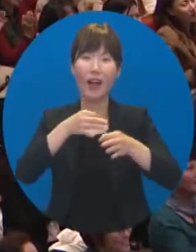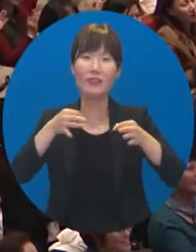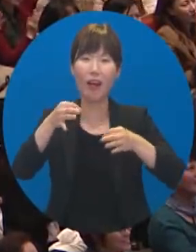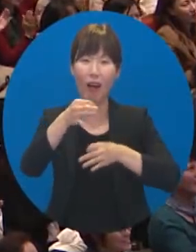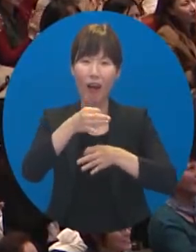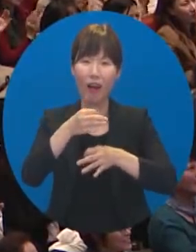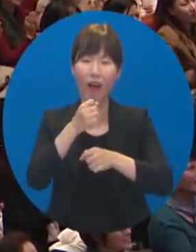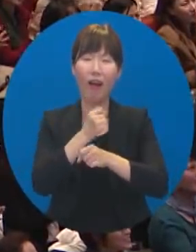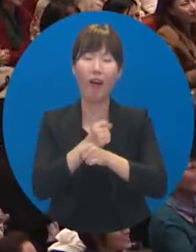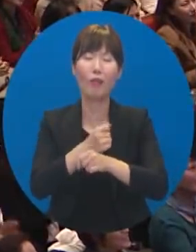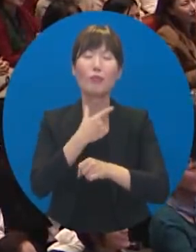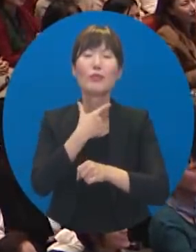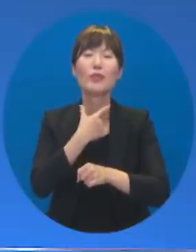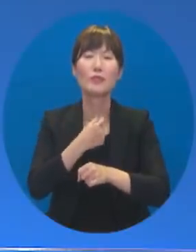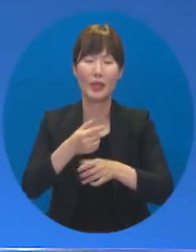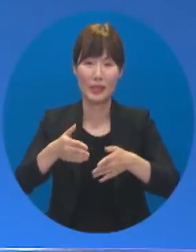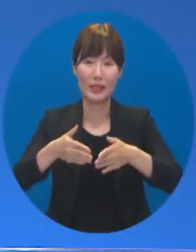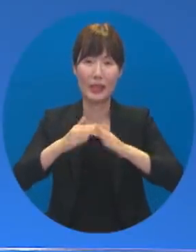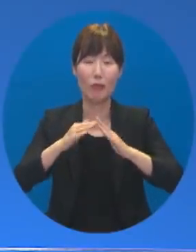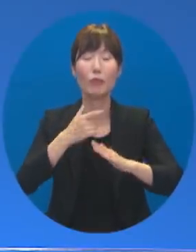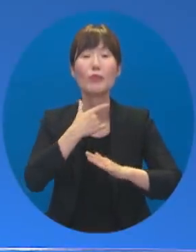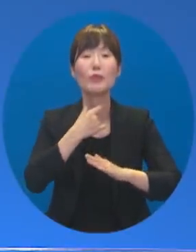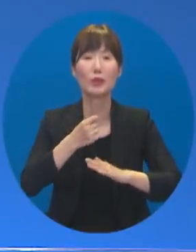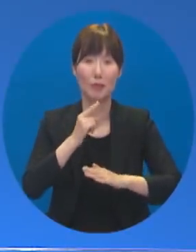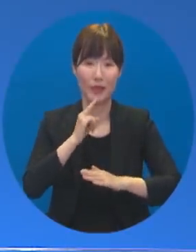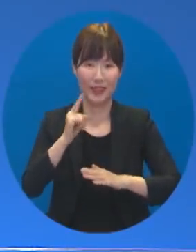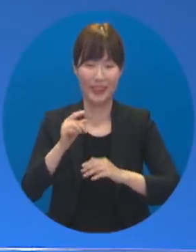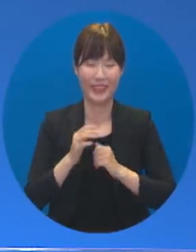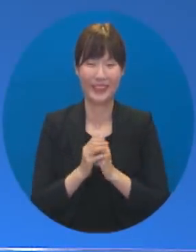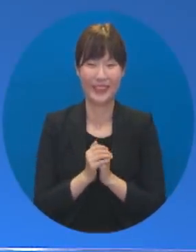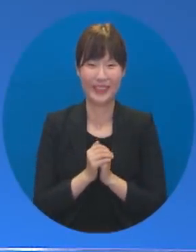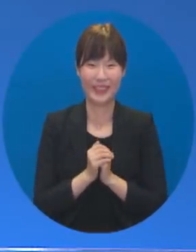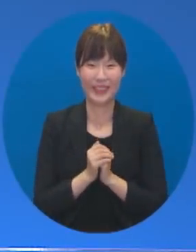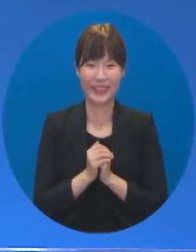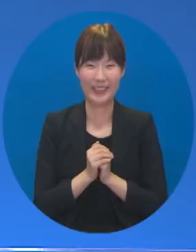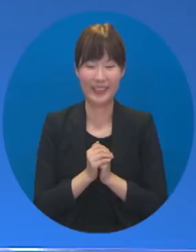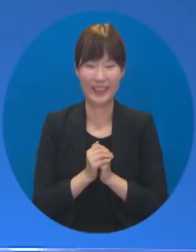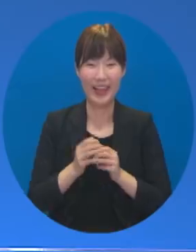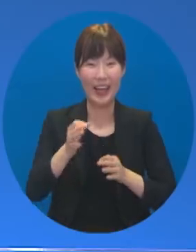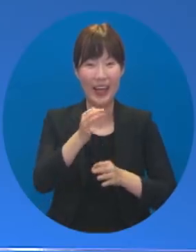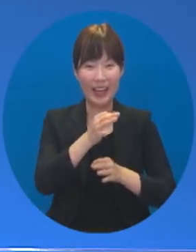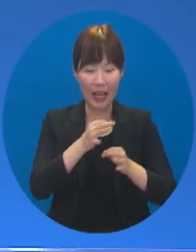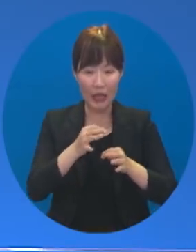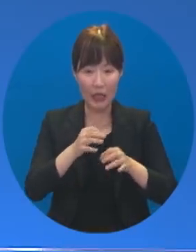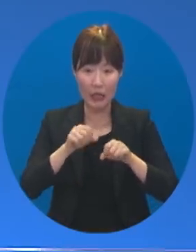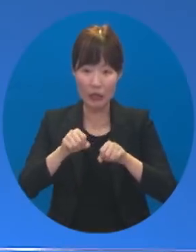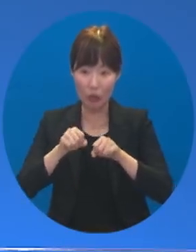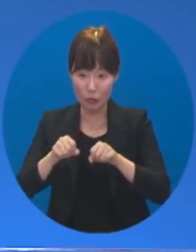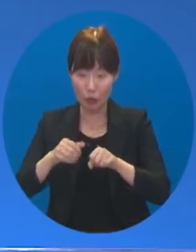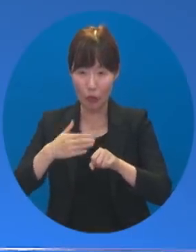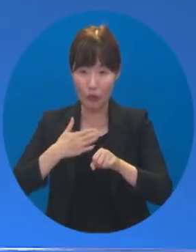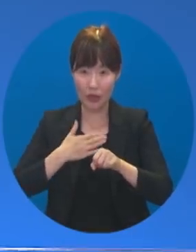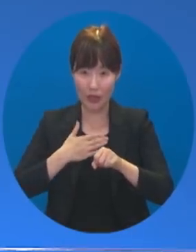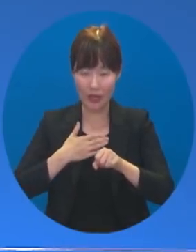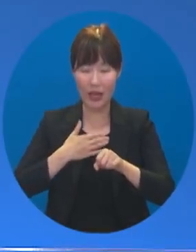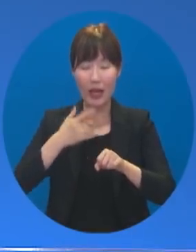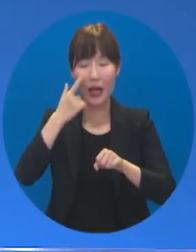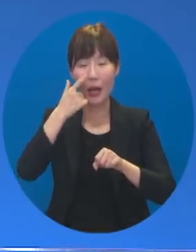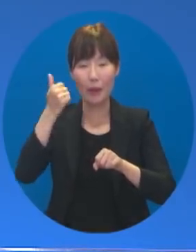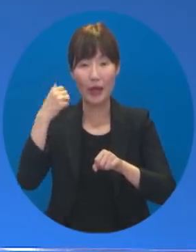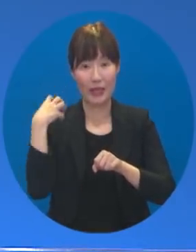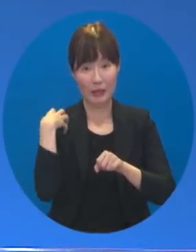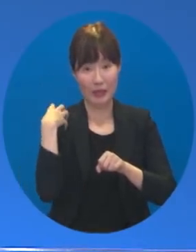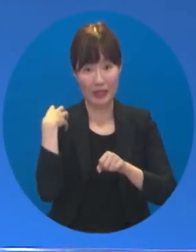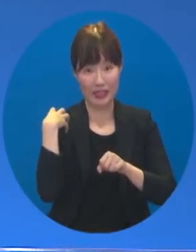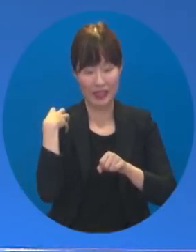그래서 그래, 네 맘대로 얘기해라. 가게 청소고 뭐고 그것들은 다 내가 할 테니까 네가 열심히